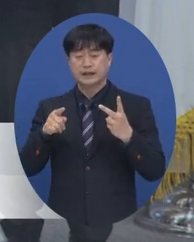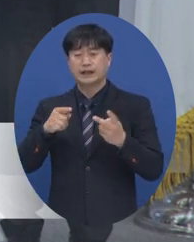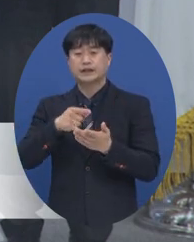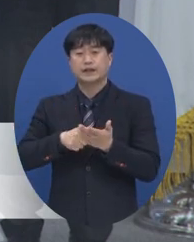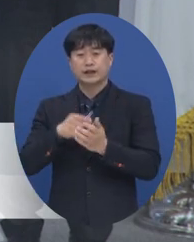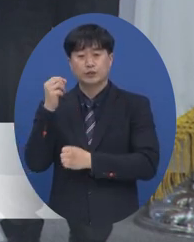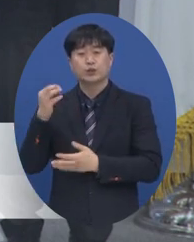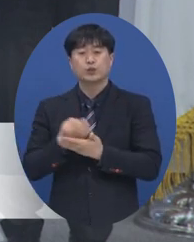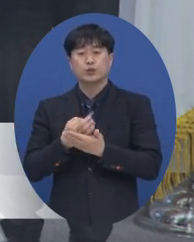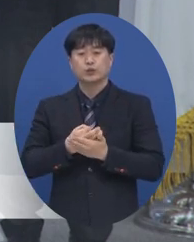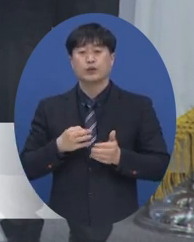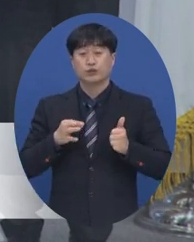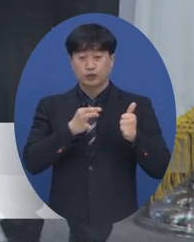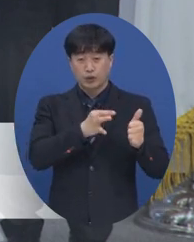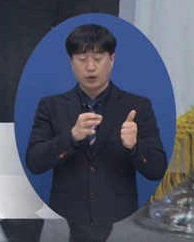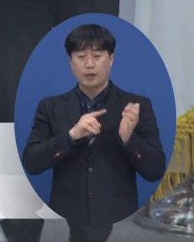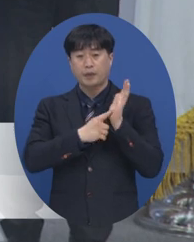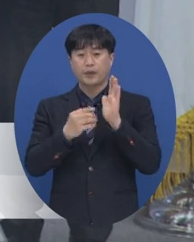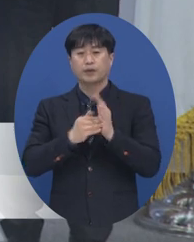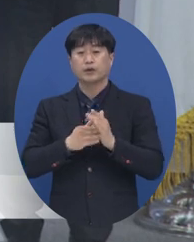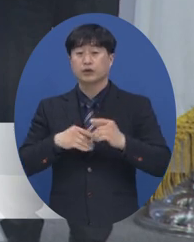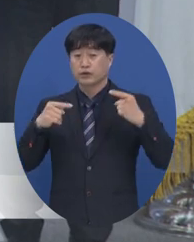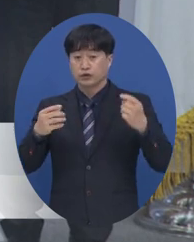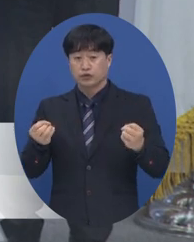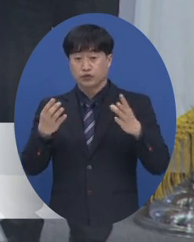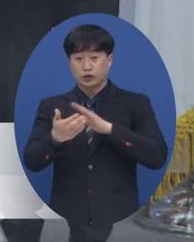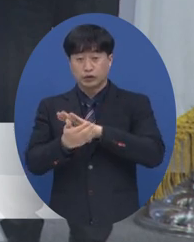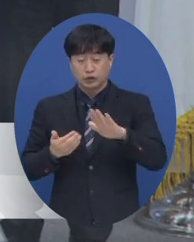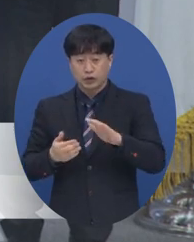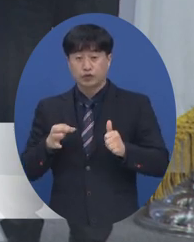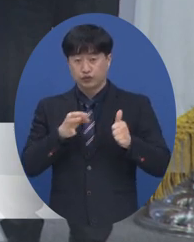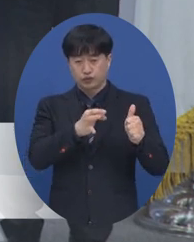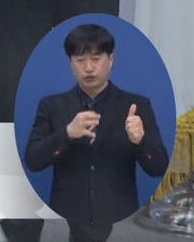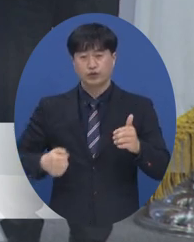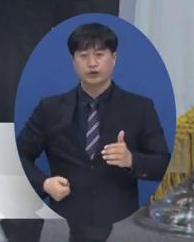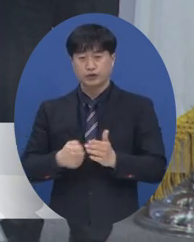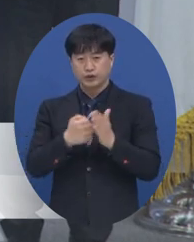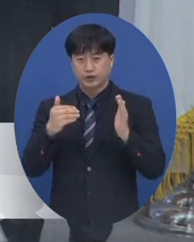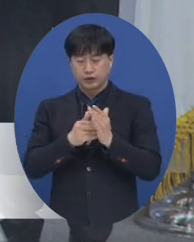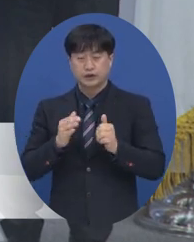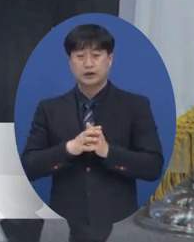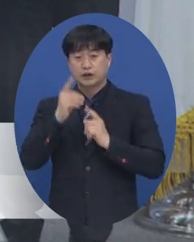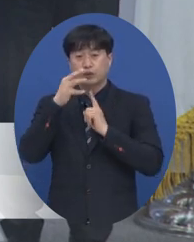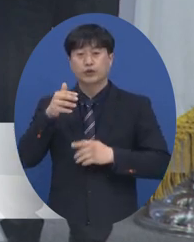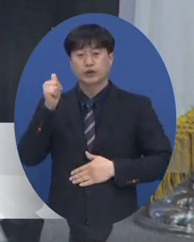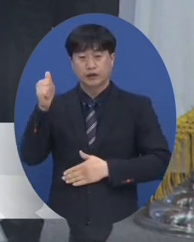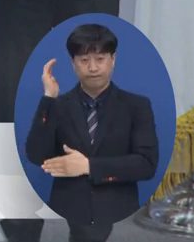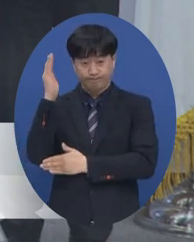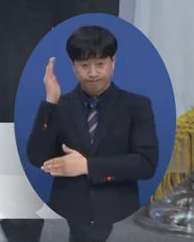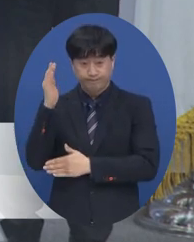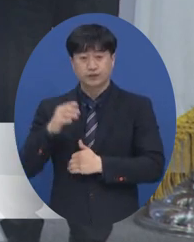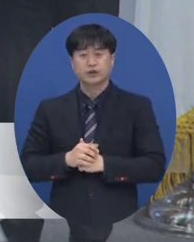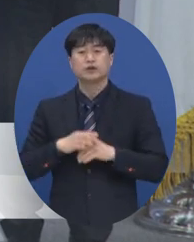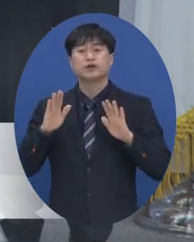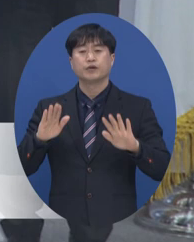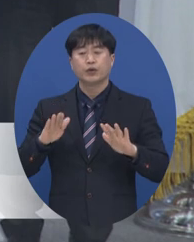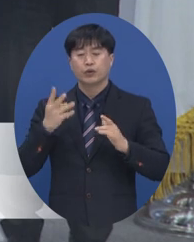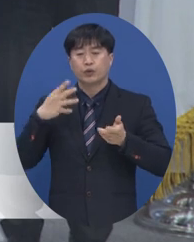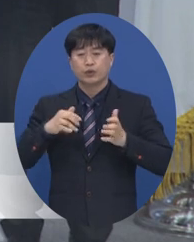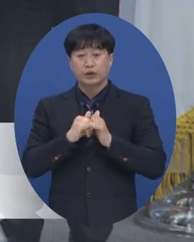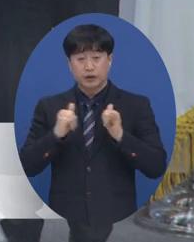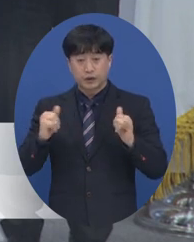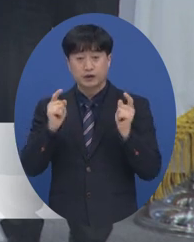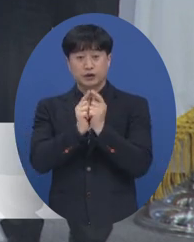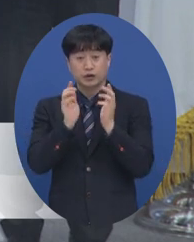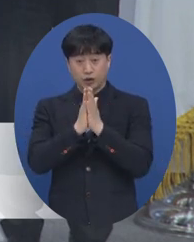발표했는데요 설 명절 전 지급 방침을 정했습니다 이 지사가 기자회견을 열고 이번에도 도민 들